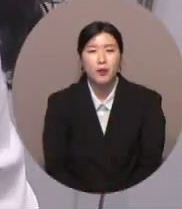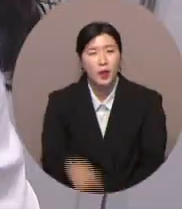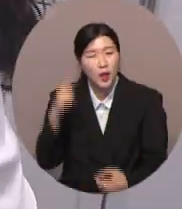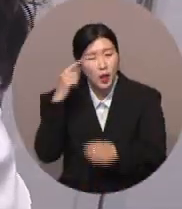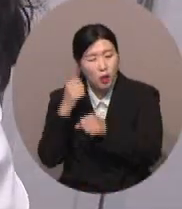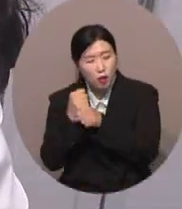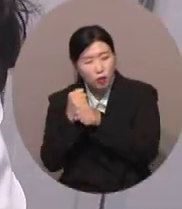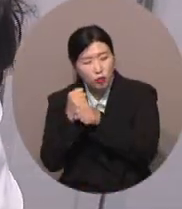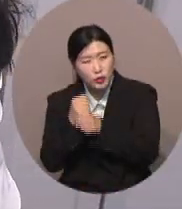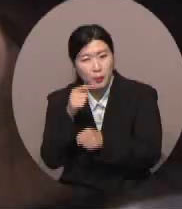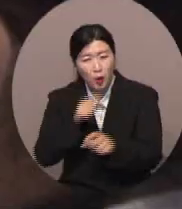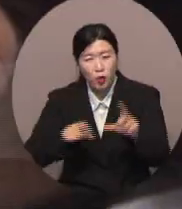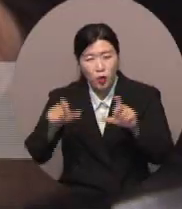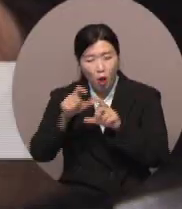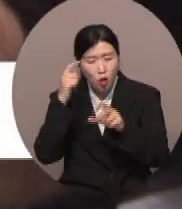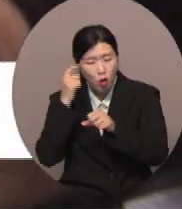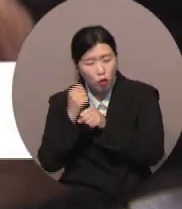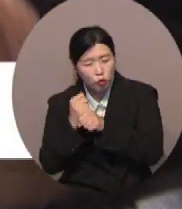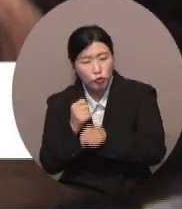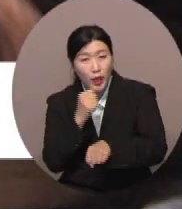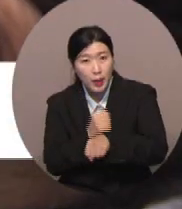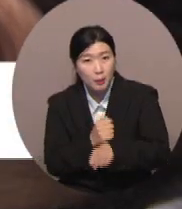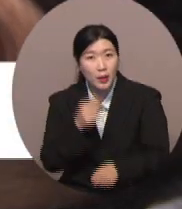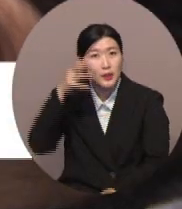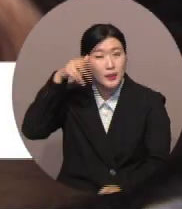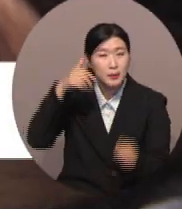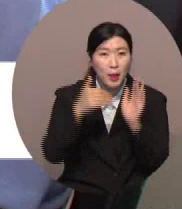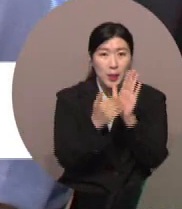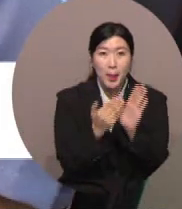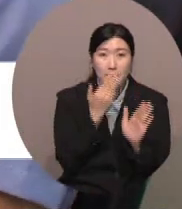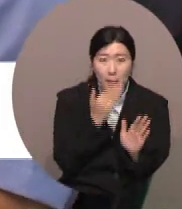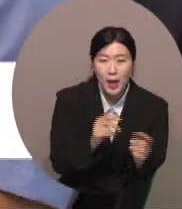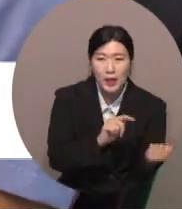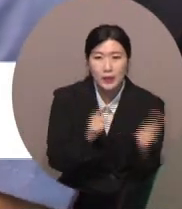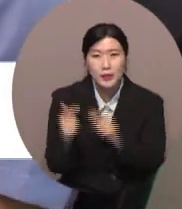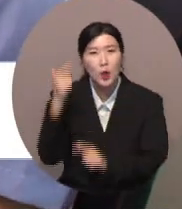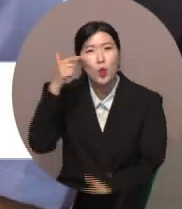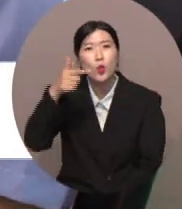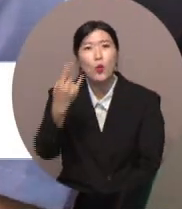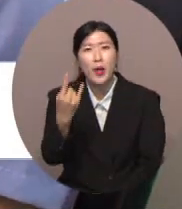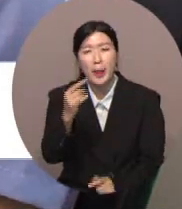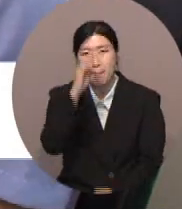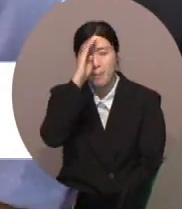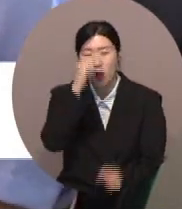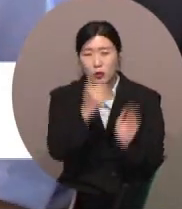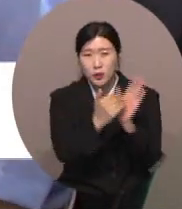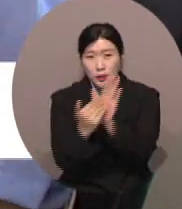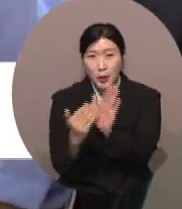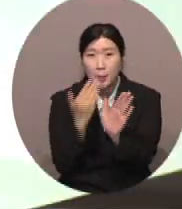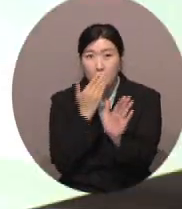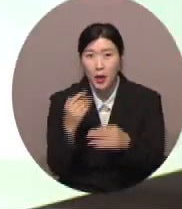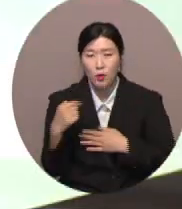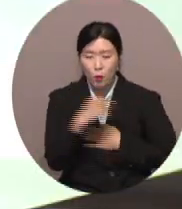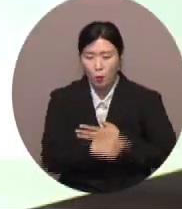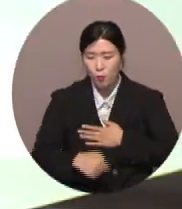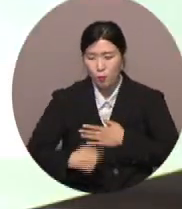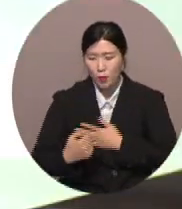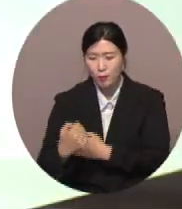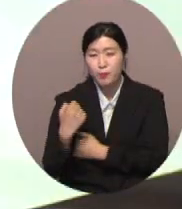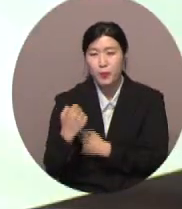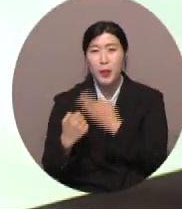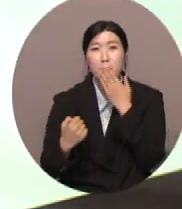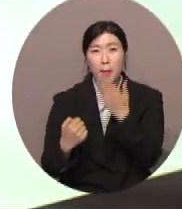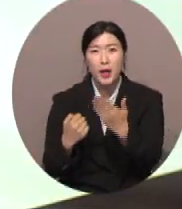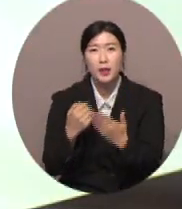이 치료 기술을 발전시키면 알츠하이머 뿐 아니라 다양한 퇴행성 뇌 질환과 자가면역 질환 에도 적용할 수